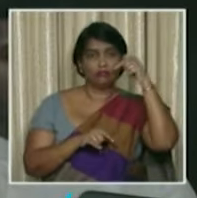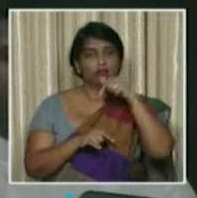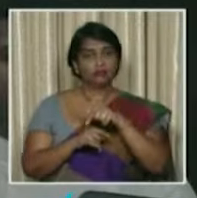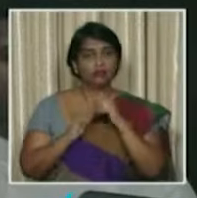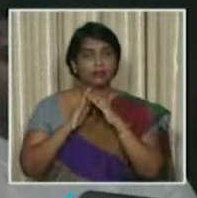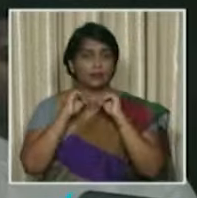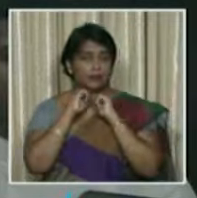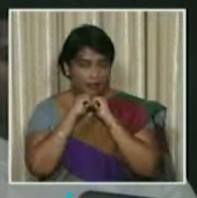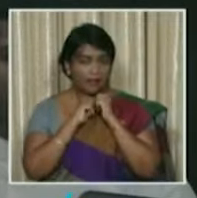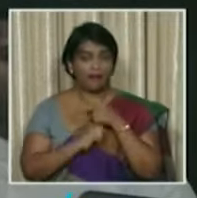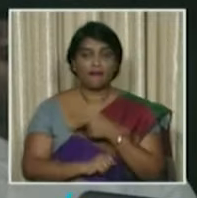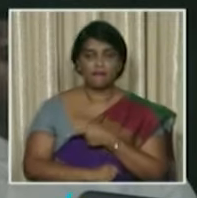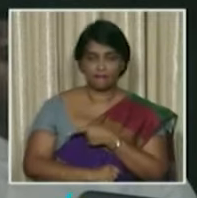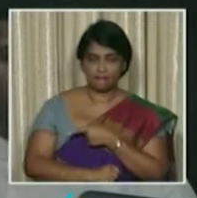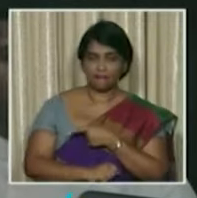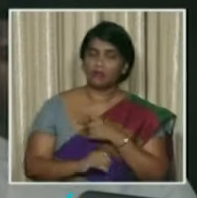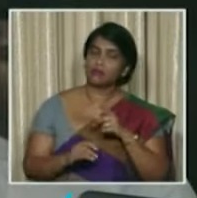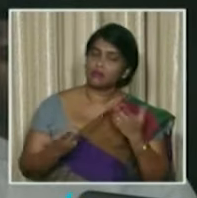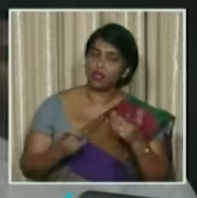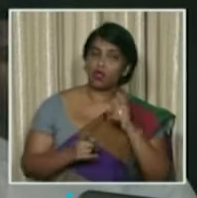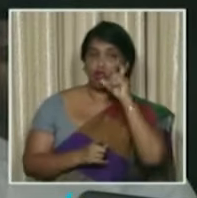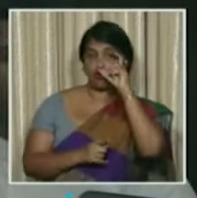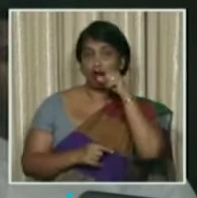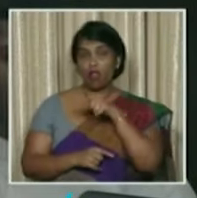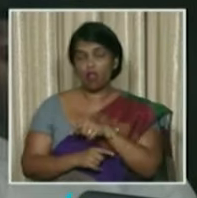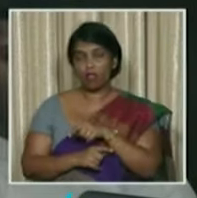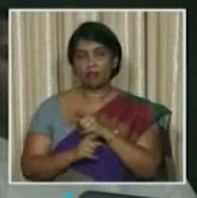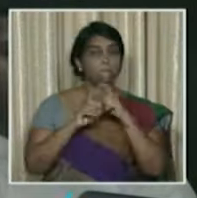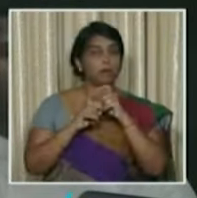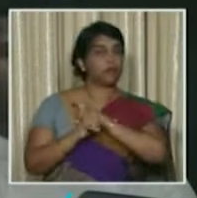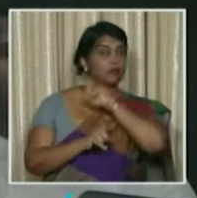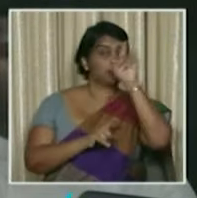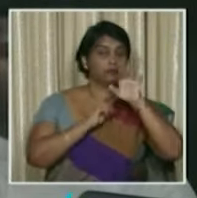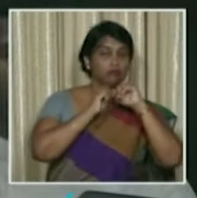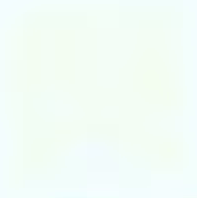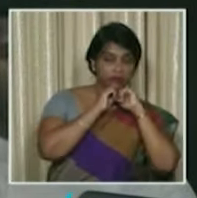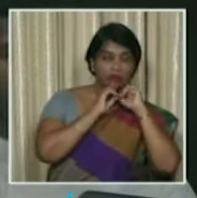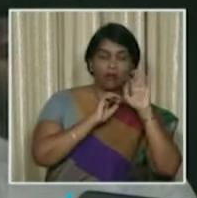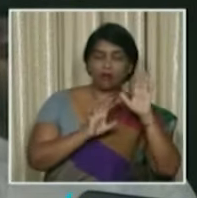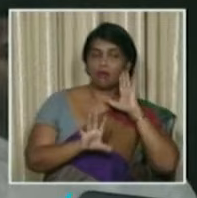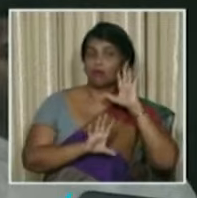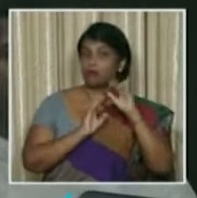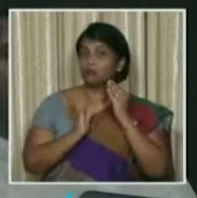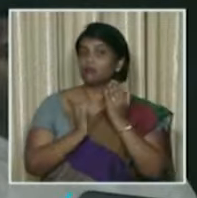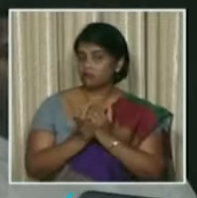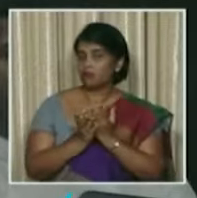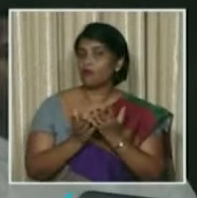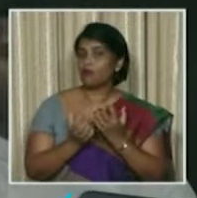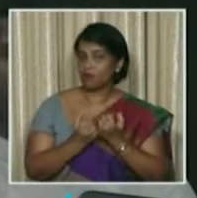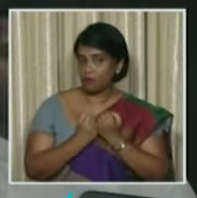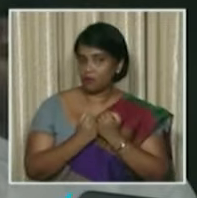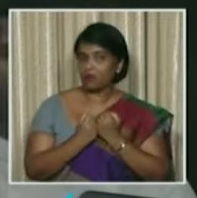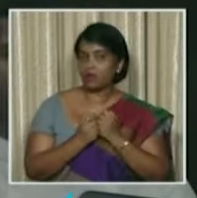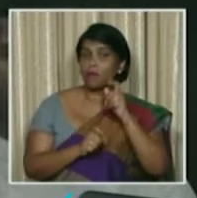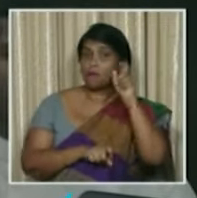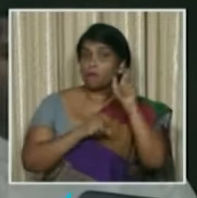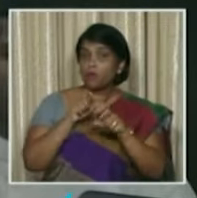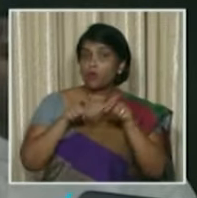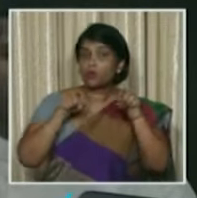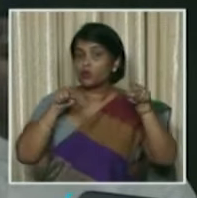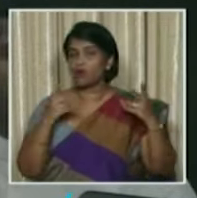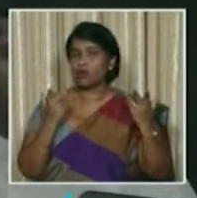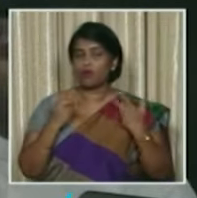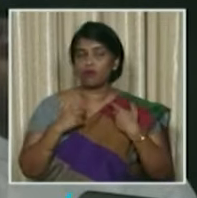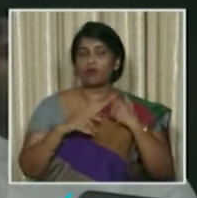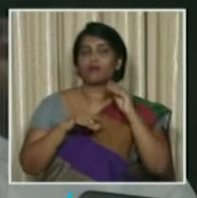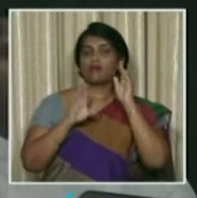ගෙදරක හැංගිලා ඉන්නවා නම් එක්කෝ කොළඹ එක්කෙනෙක් බදුල්ලට ගිහිල්ලා ඉන්නවා නම් රෙකෝඩ් එකක් තියාගන්න හදන්නේ ඉත පුද්ගලයෝ ඉන්නේ කොහෙද කියන